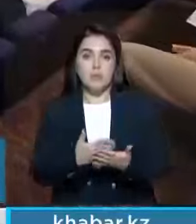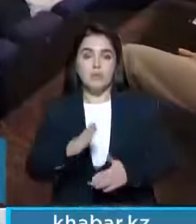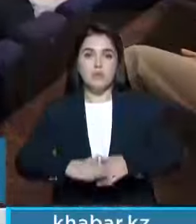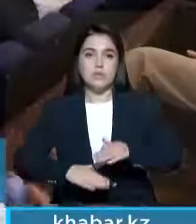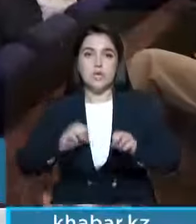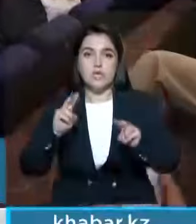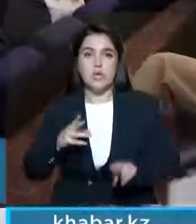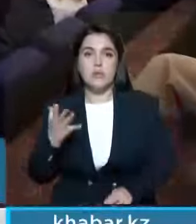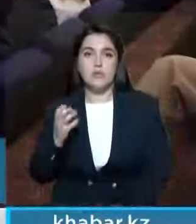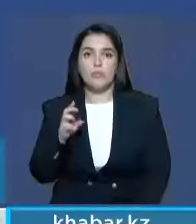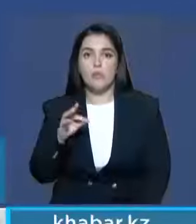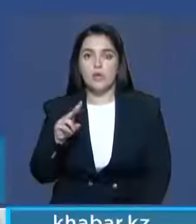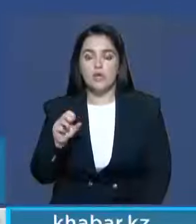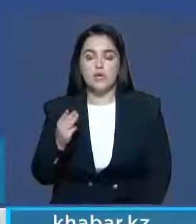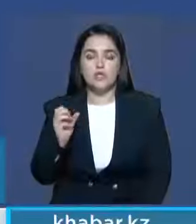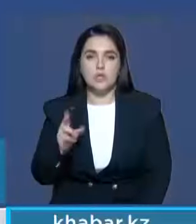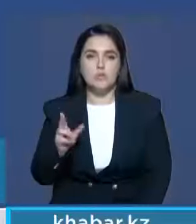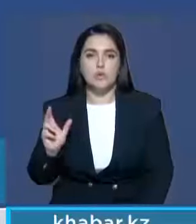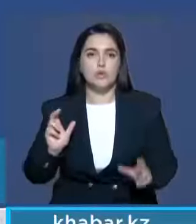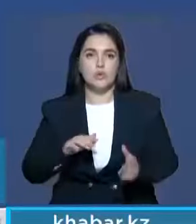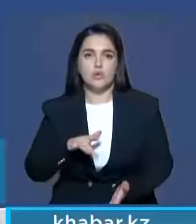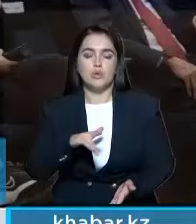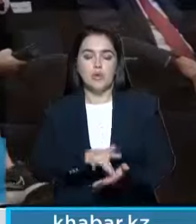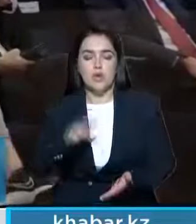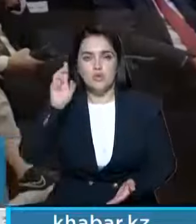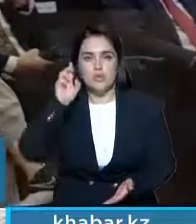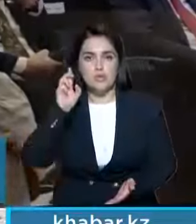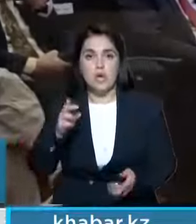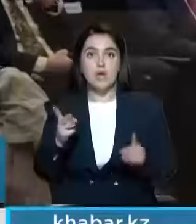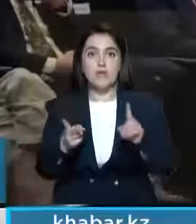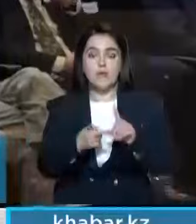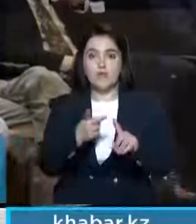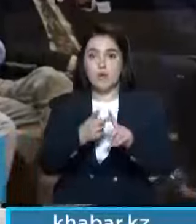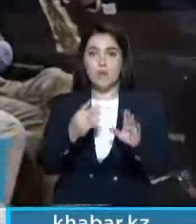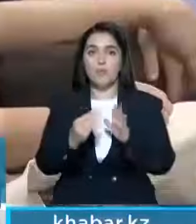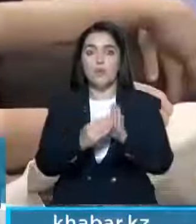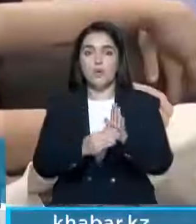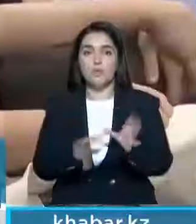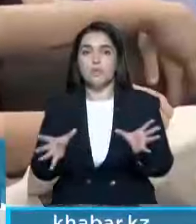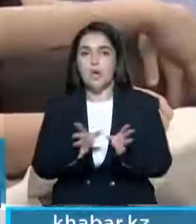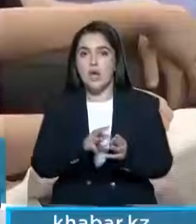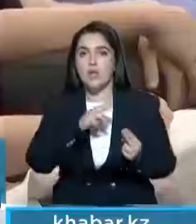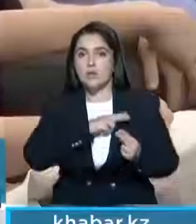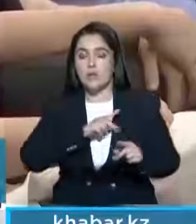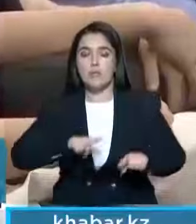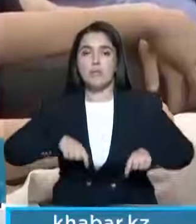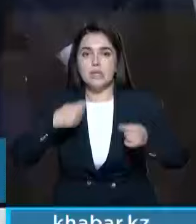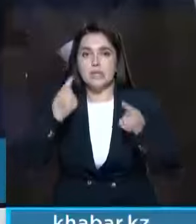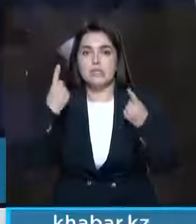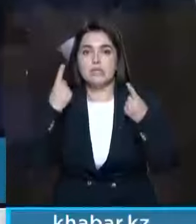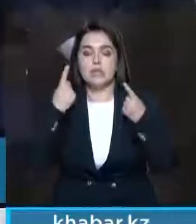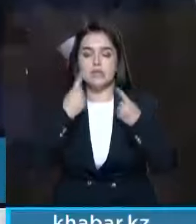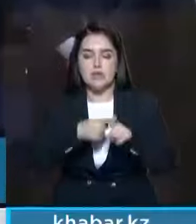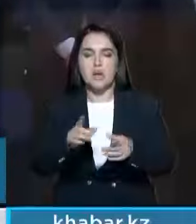500 булашаковцев в ведущих научных вузах города-государства. Во втором прописано сотрудничество, передача технологий очистки